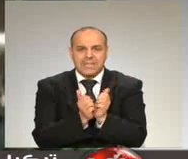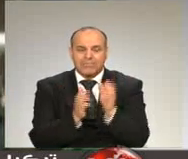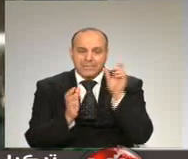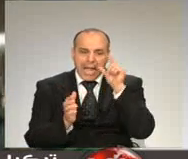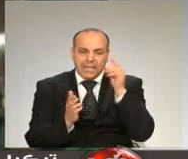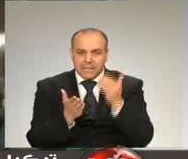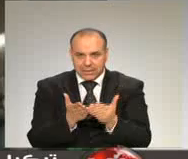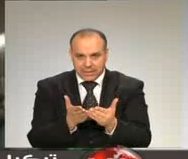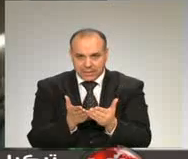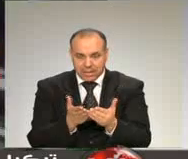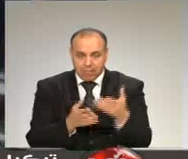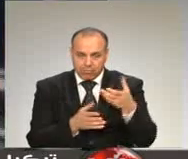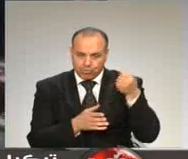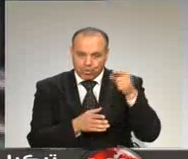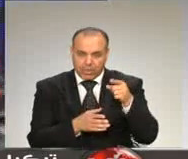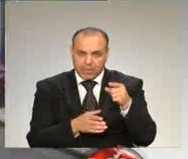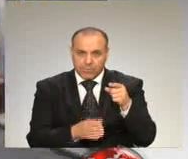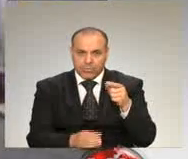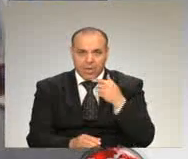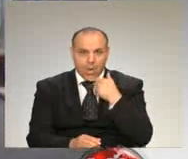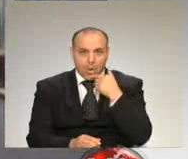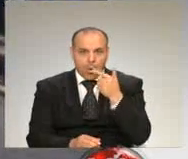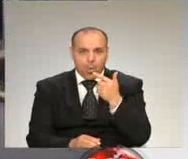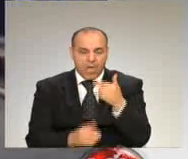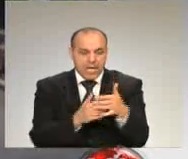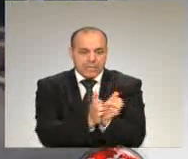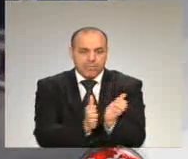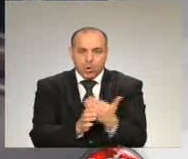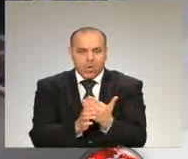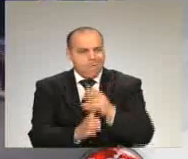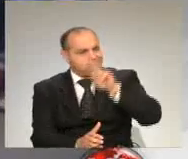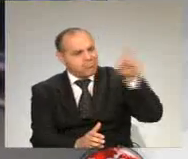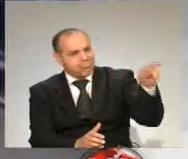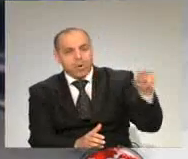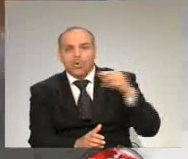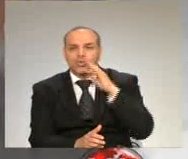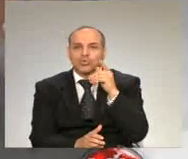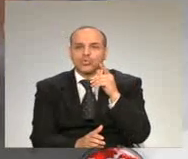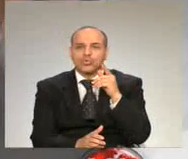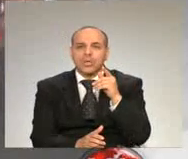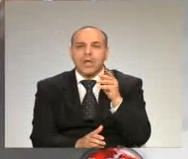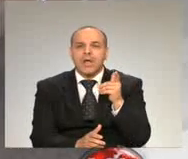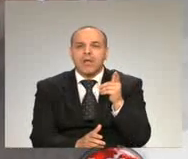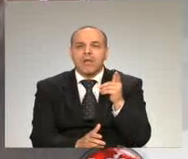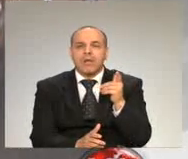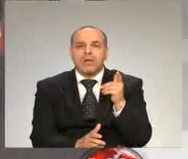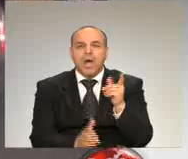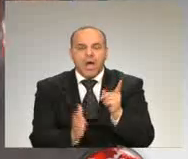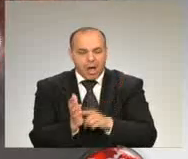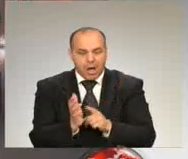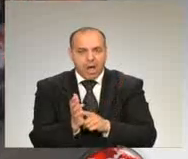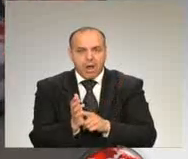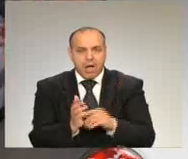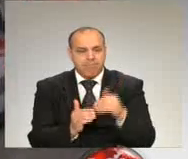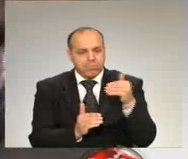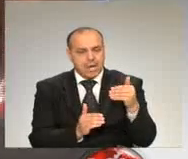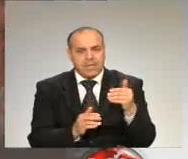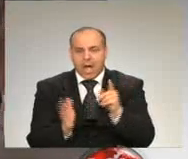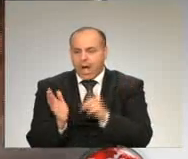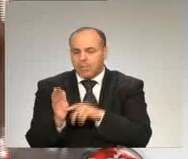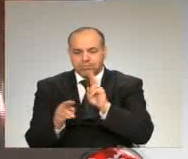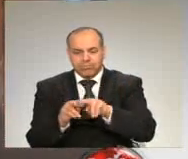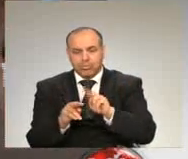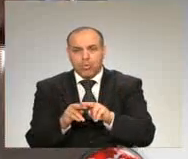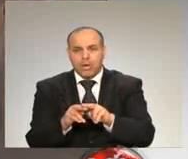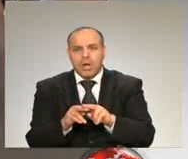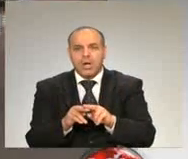والتنمية الحاكم. ووجهت المعارضة إدانة واسعة نطاق للتشريع الذي وعزز صلاحيات